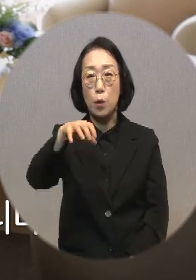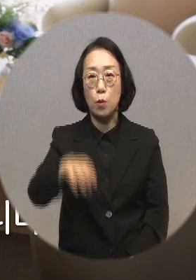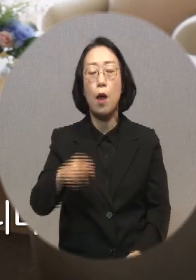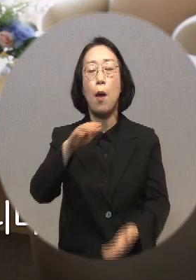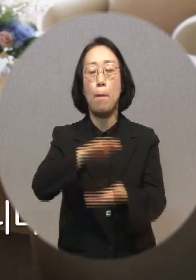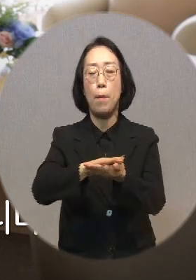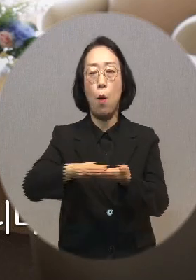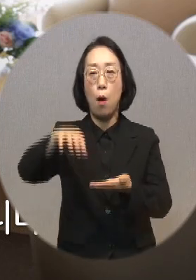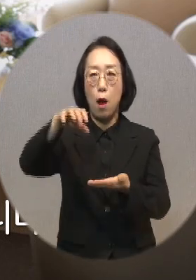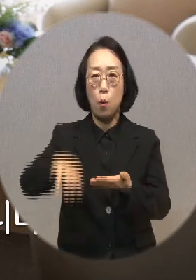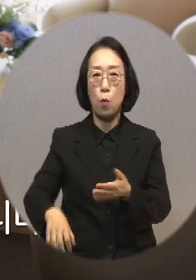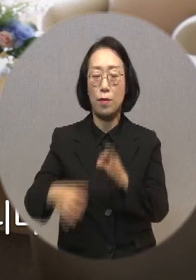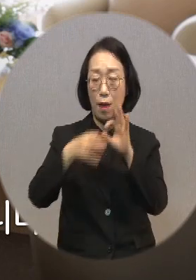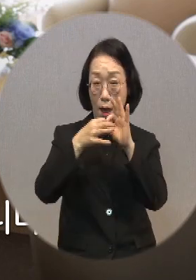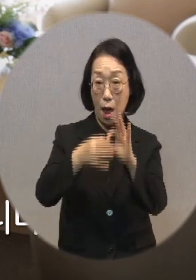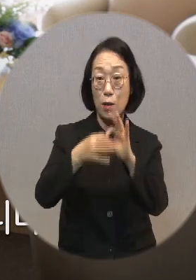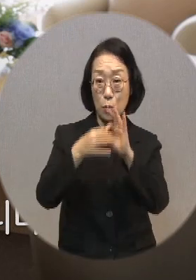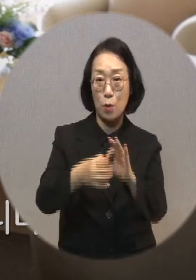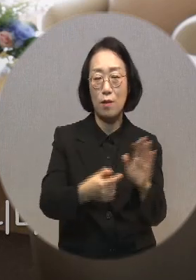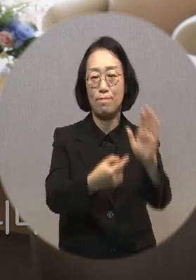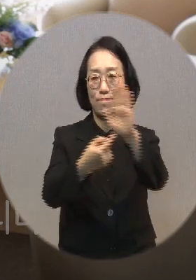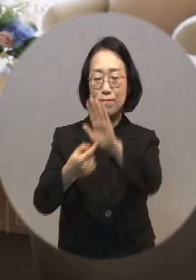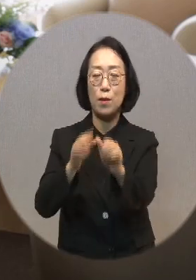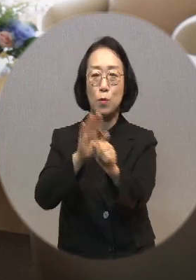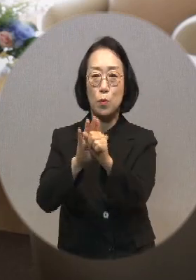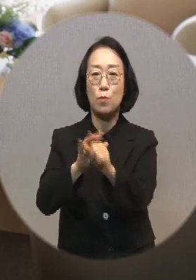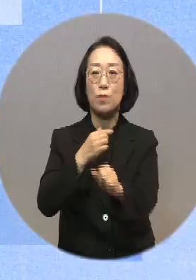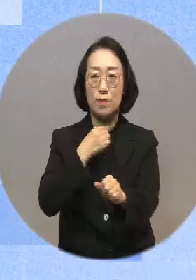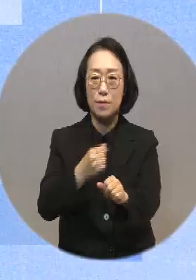장으로 거듭날 수 있게 힘을 보태고 싶습니다.